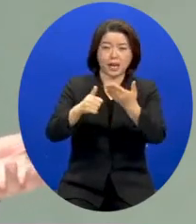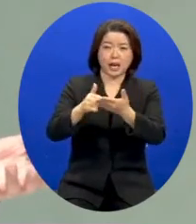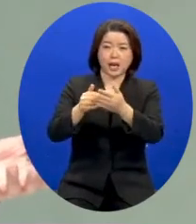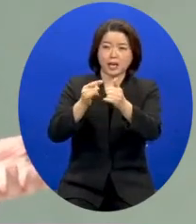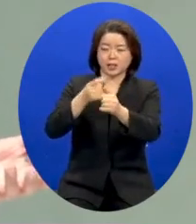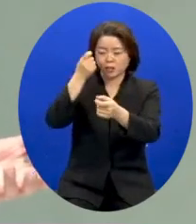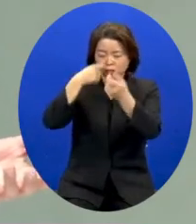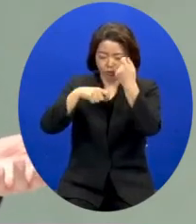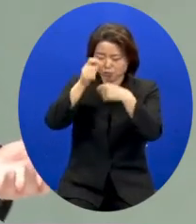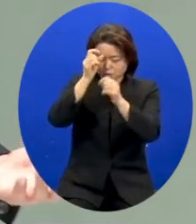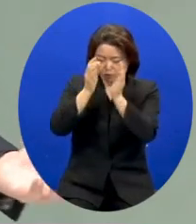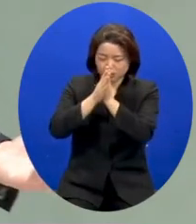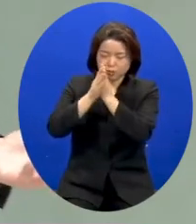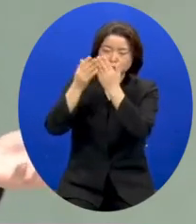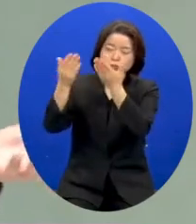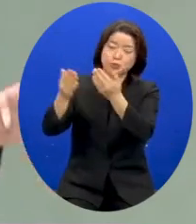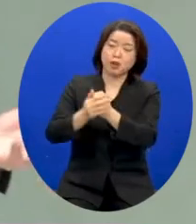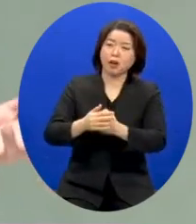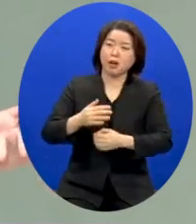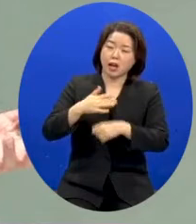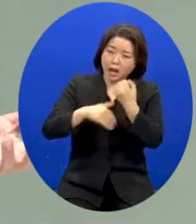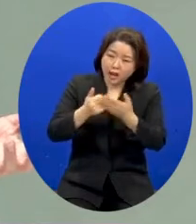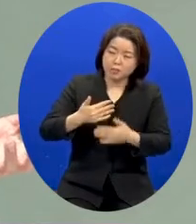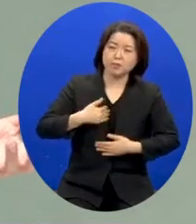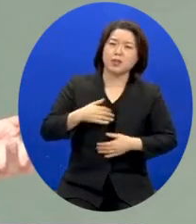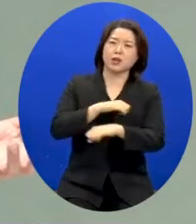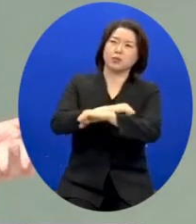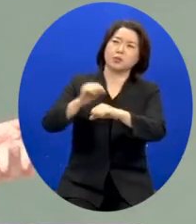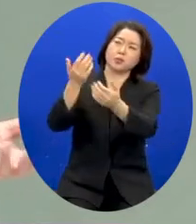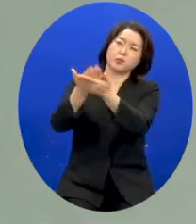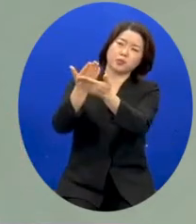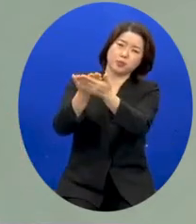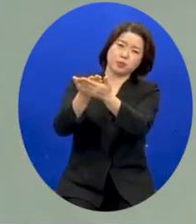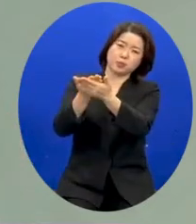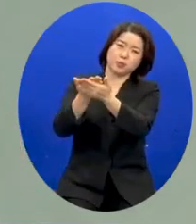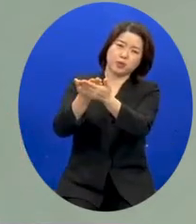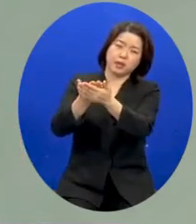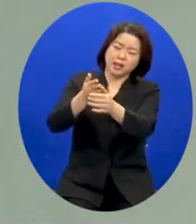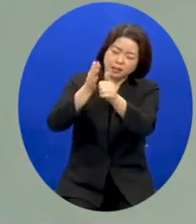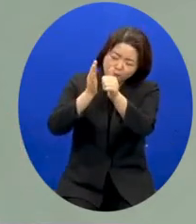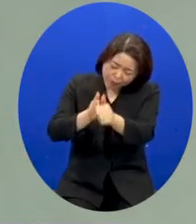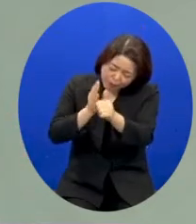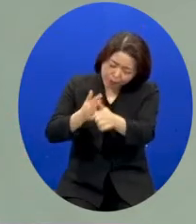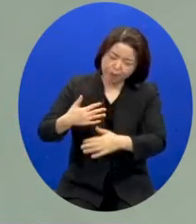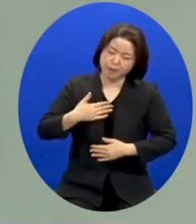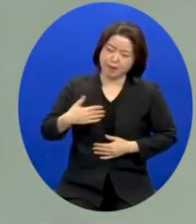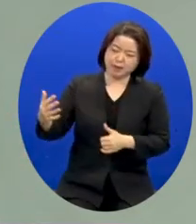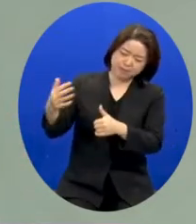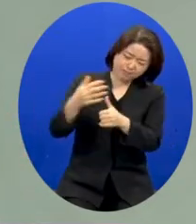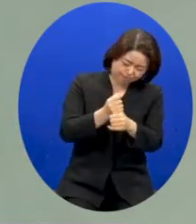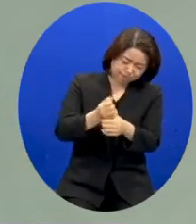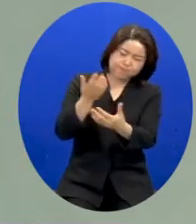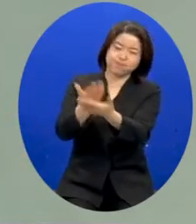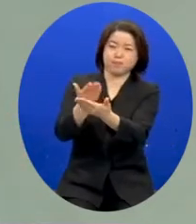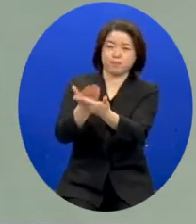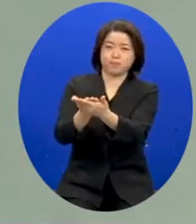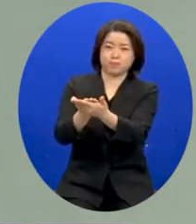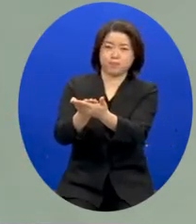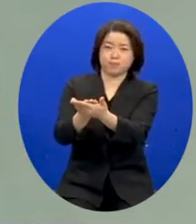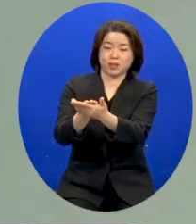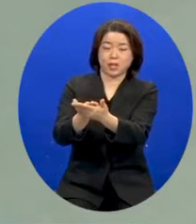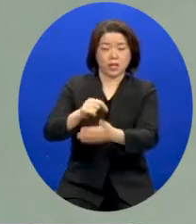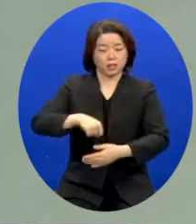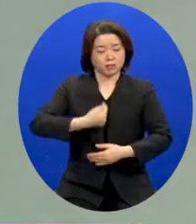기도가 나오더라. 하나님 저를 용서해 주세요. 제발 저를 좀 붙잡아 주세요.